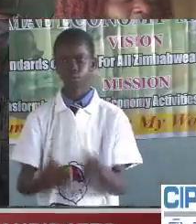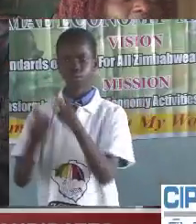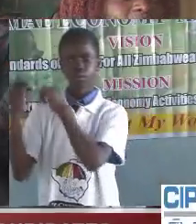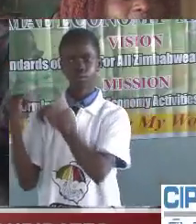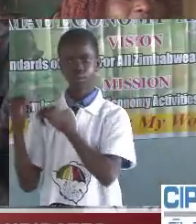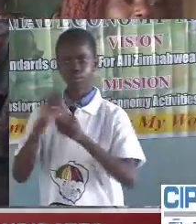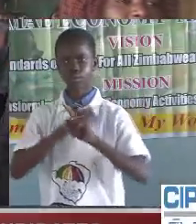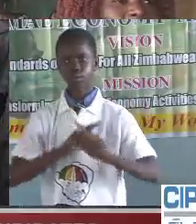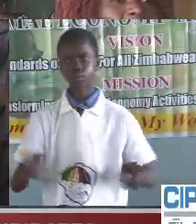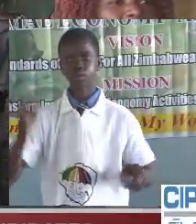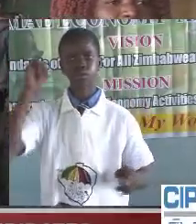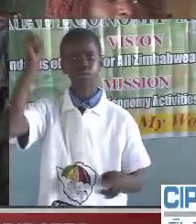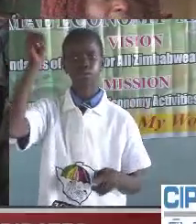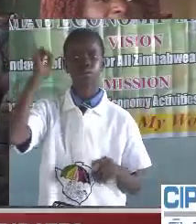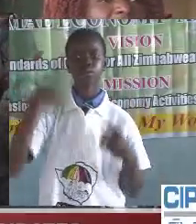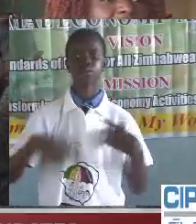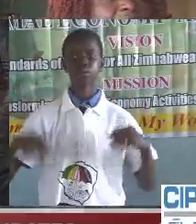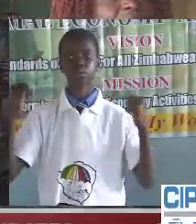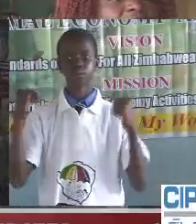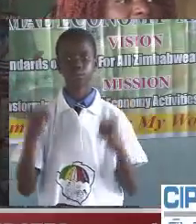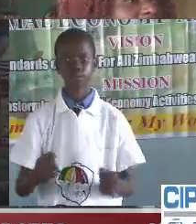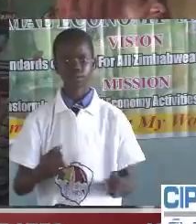shure.